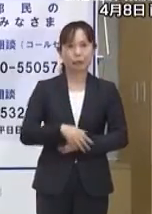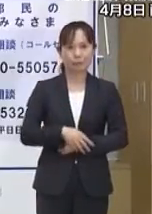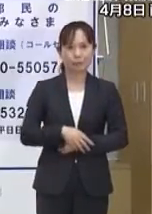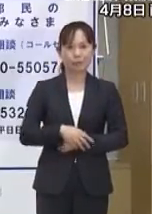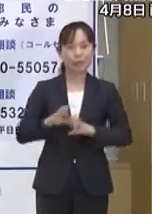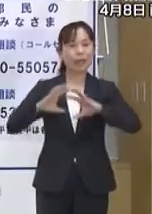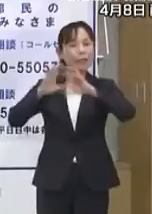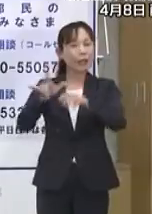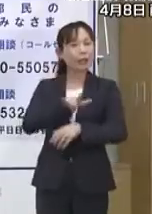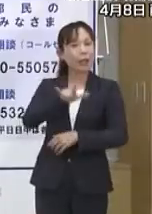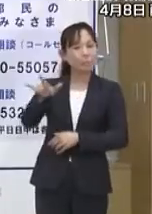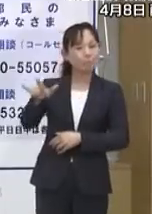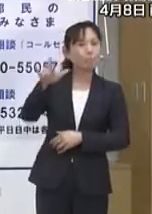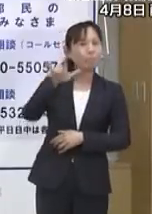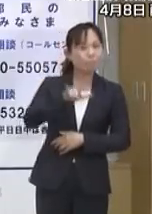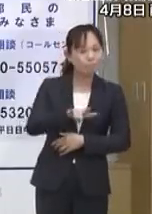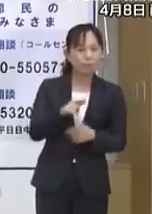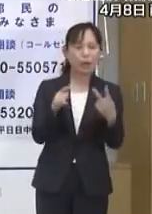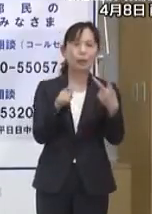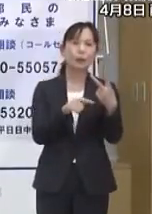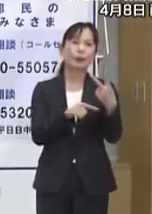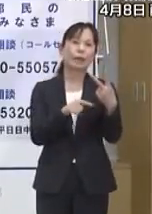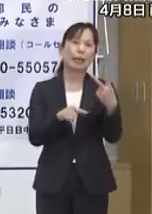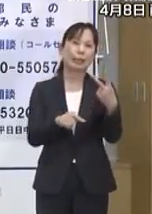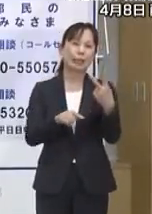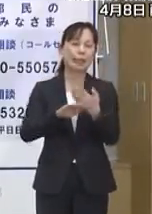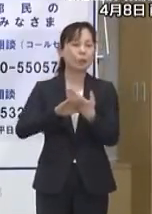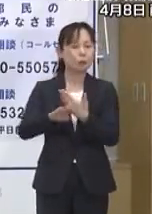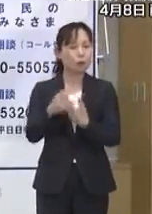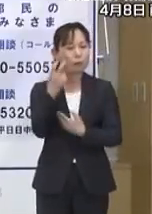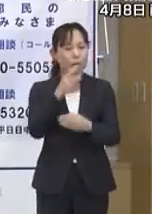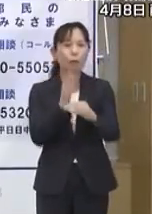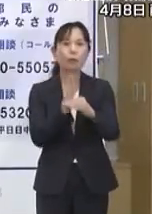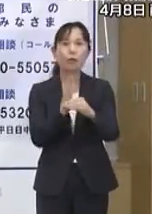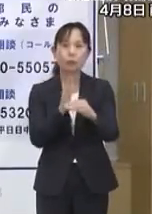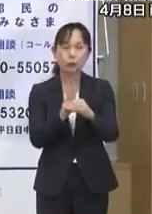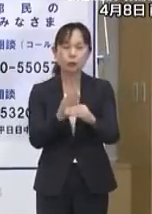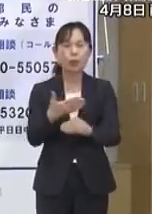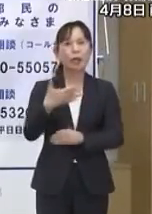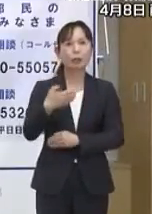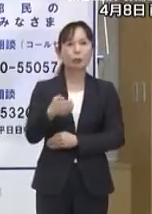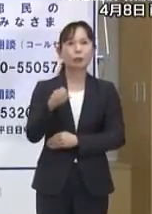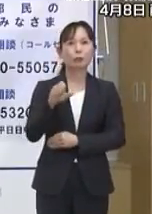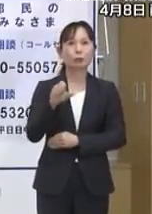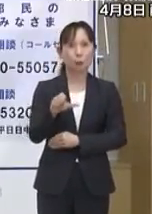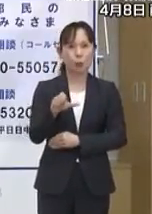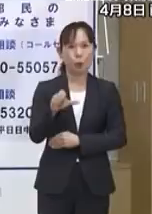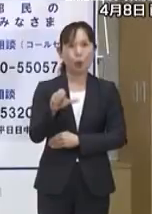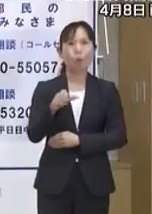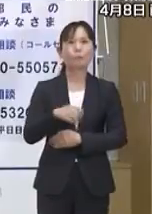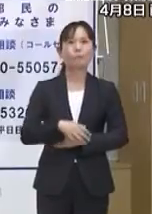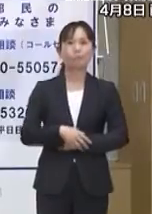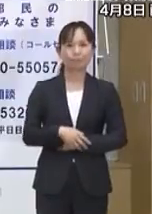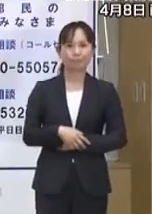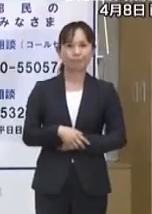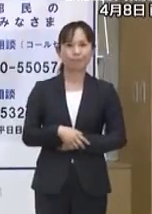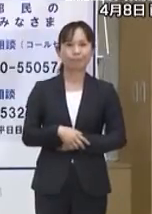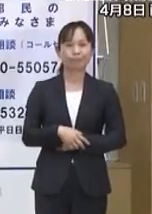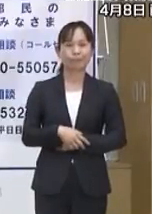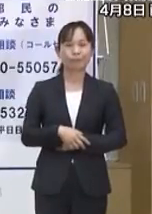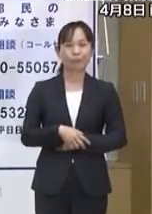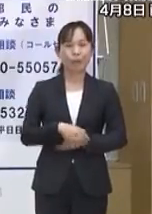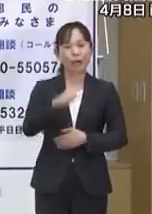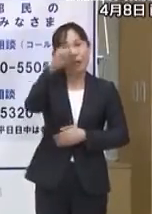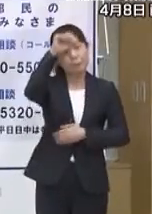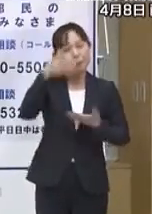海外渡航歴のある方が2名その他調査中が95名2位上っております継承